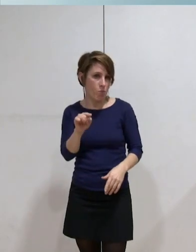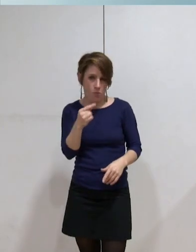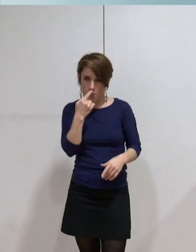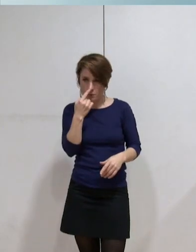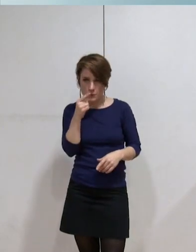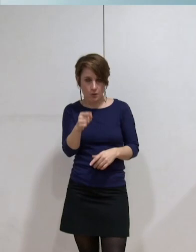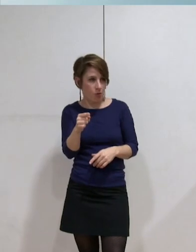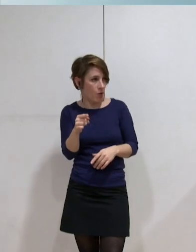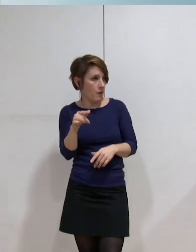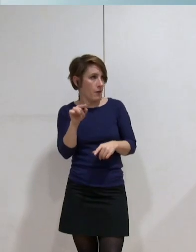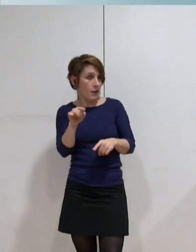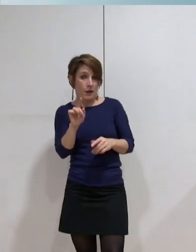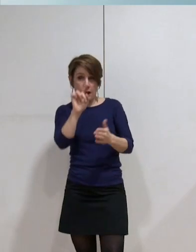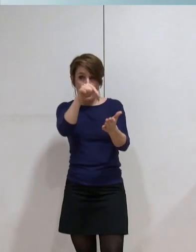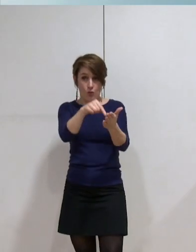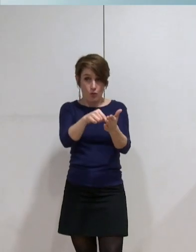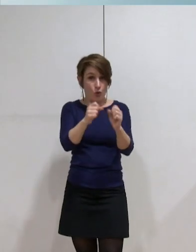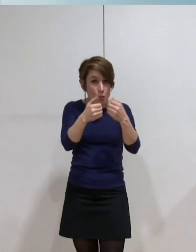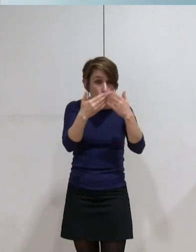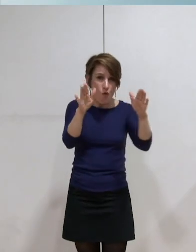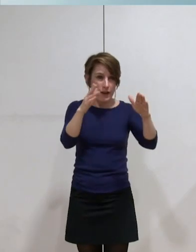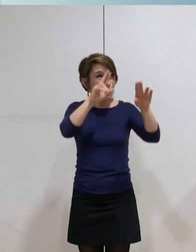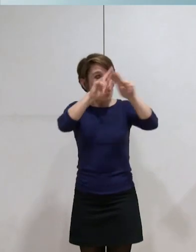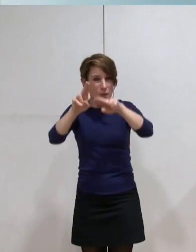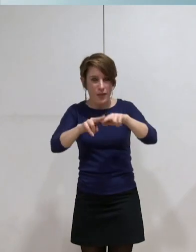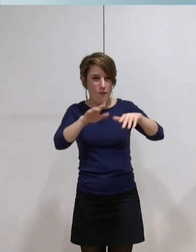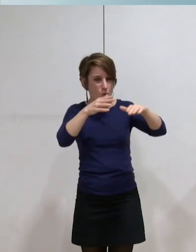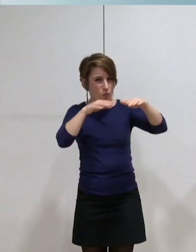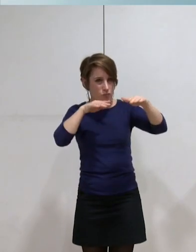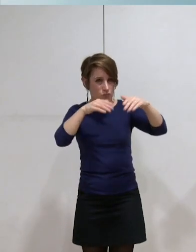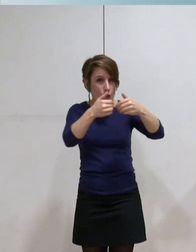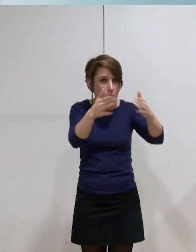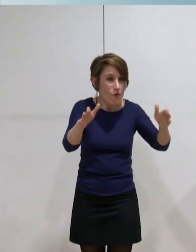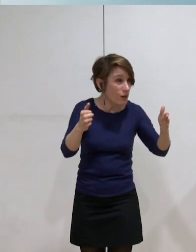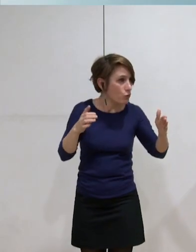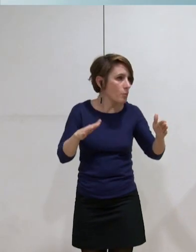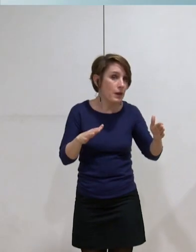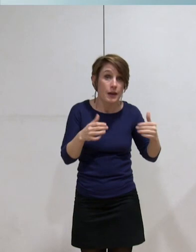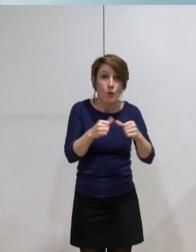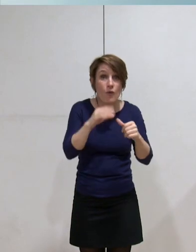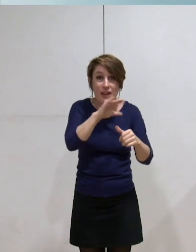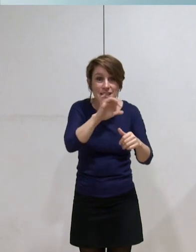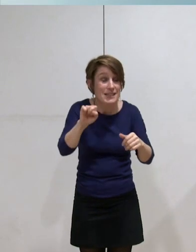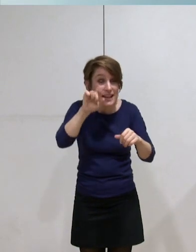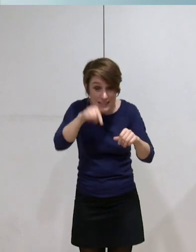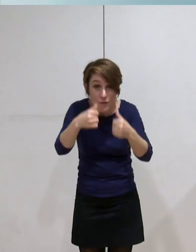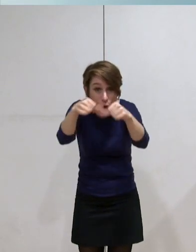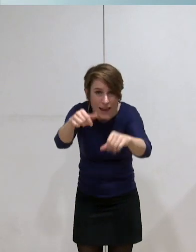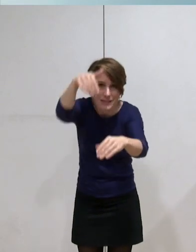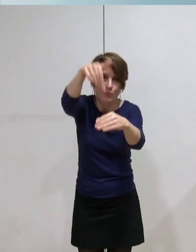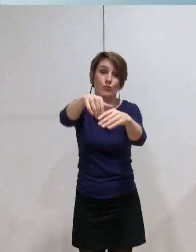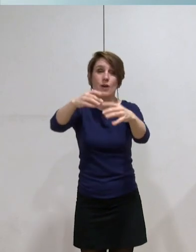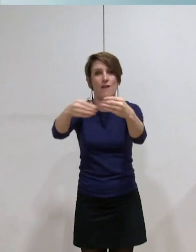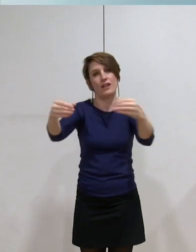ouverture ce que vous ferez peut-être si vous libérez les locaux mais qu'il fallait surtout éviter de sortir le CCS du quartier de villeneu